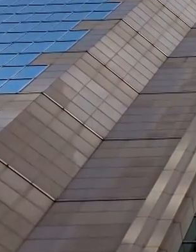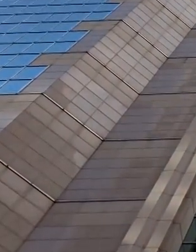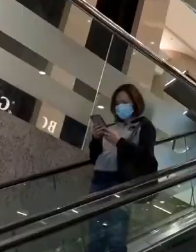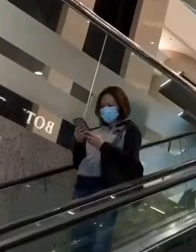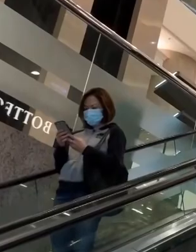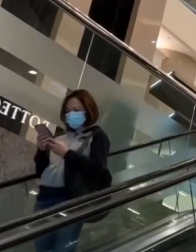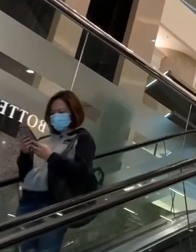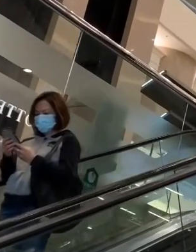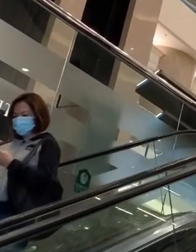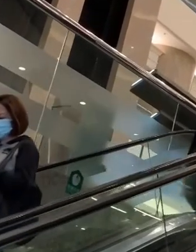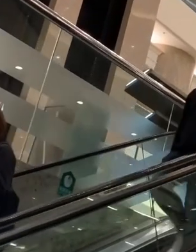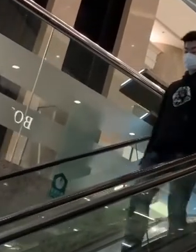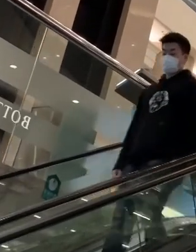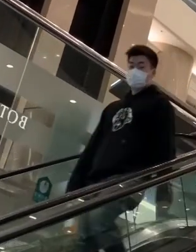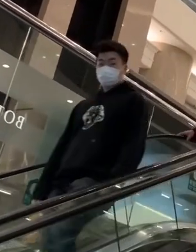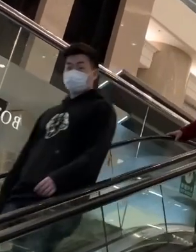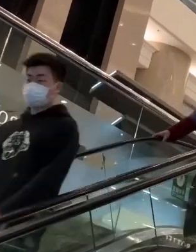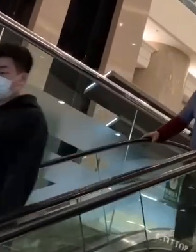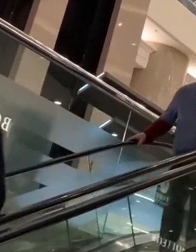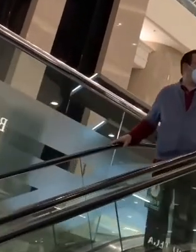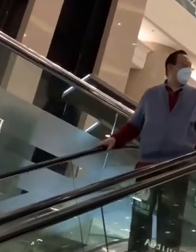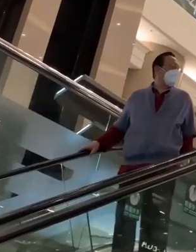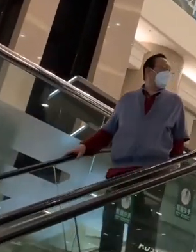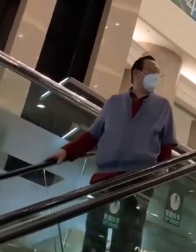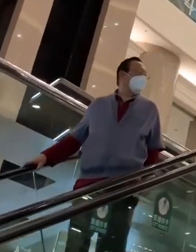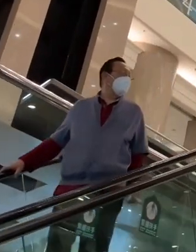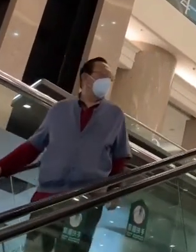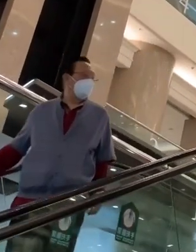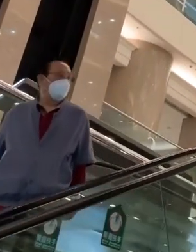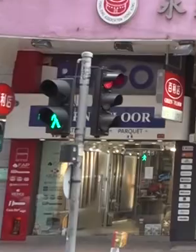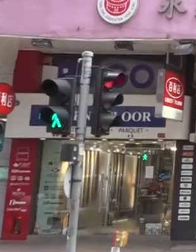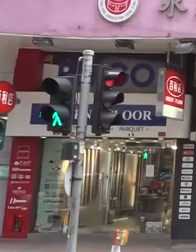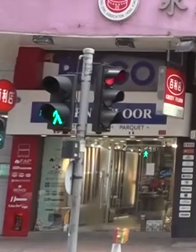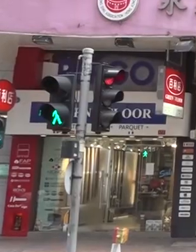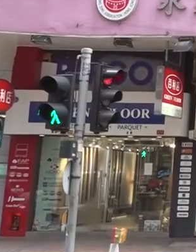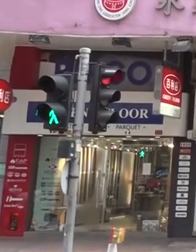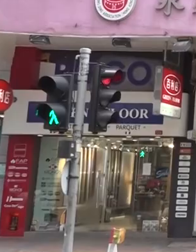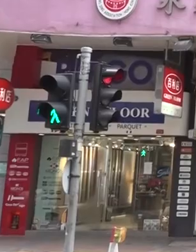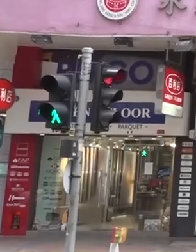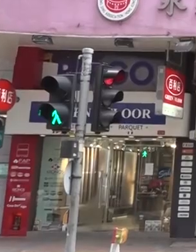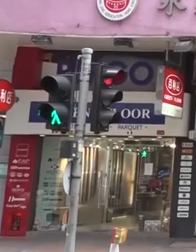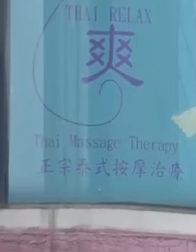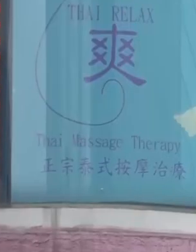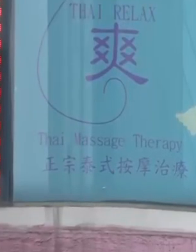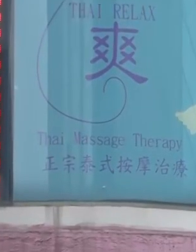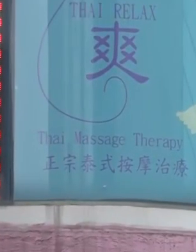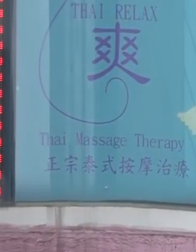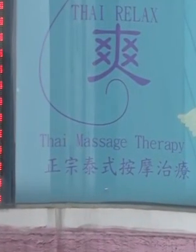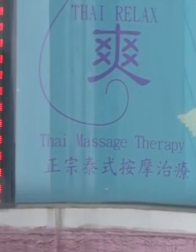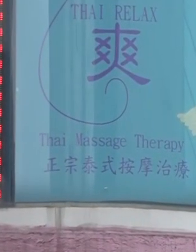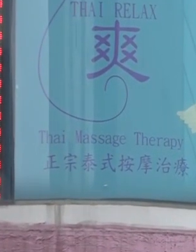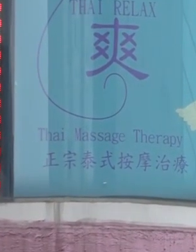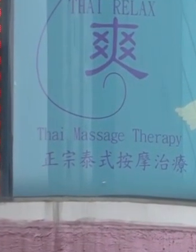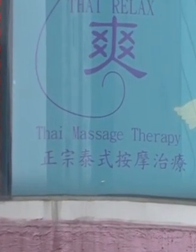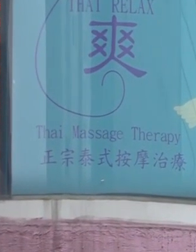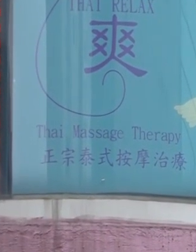港元，为期6个月。香港立法会财务委员会在4月18日批出了整体拨款，其中包括810亿港